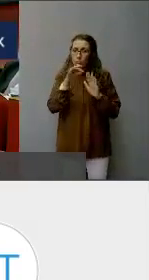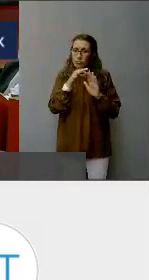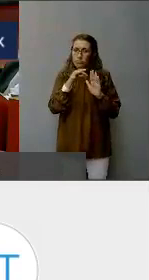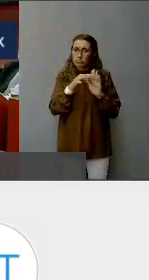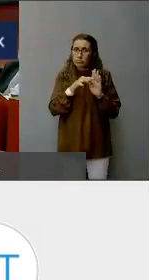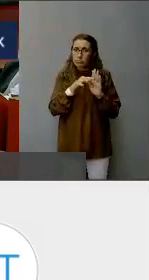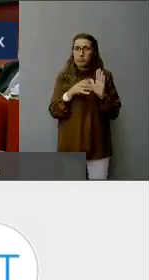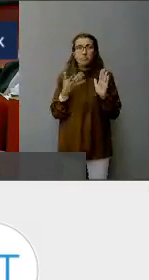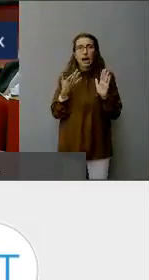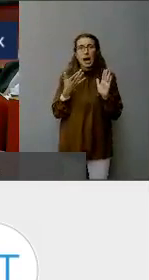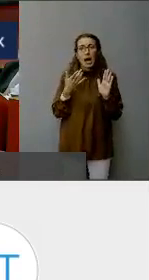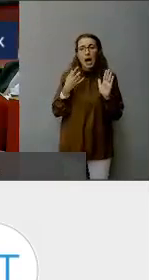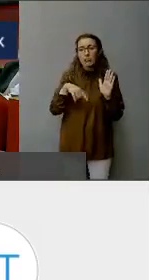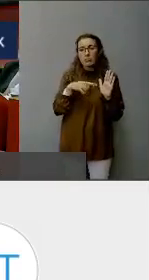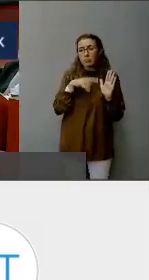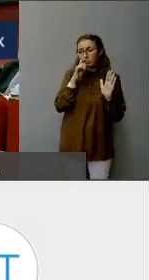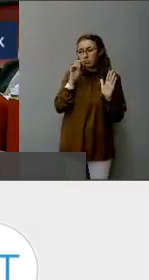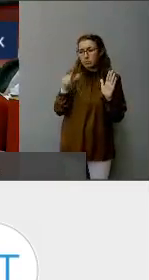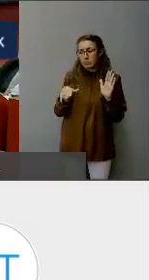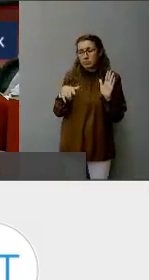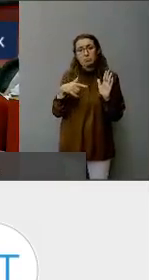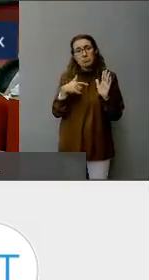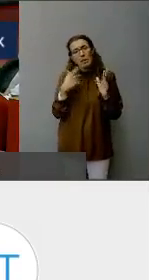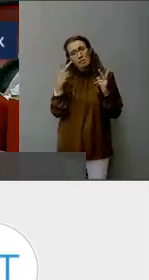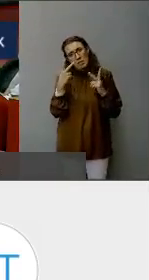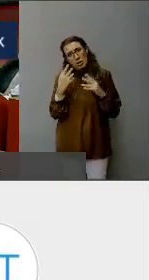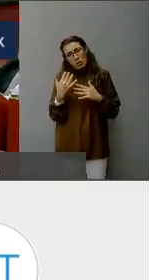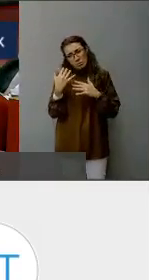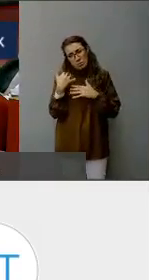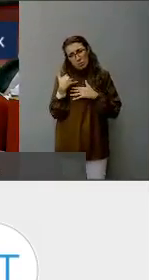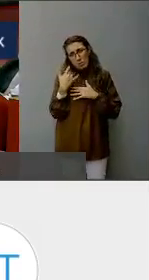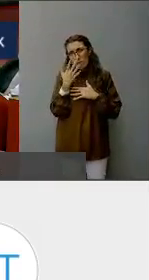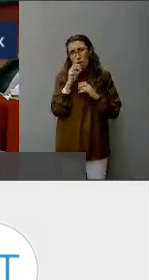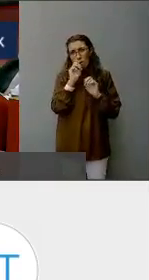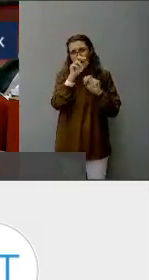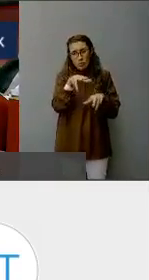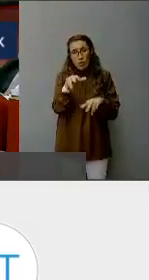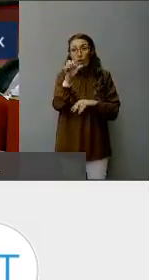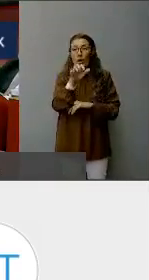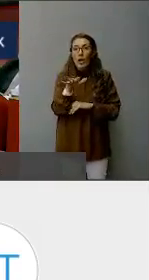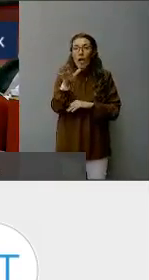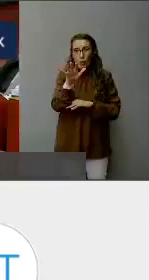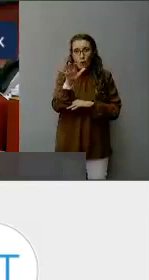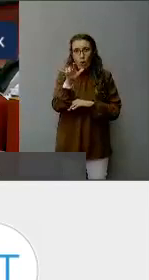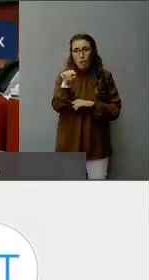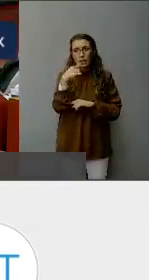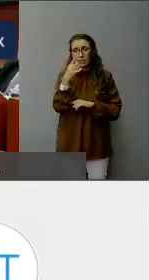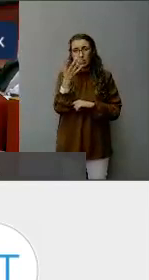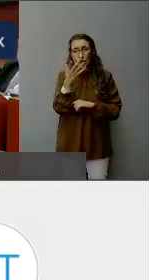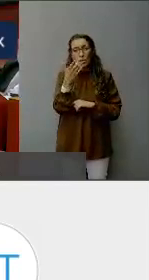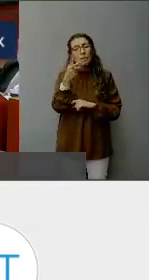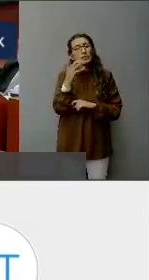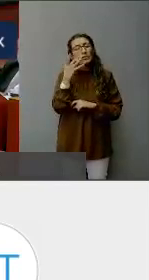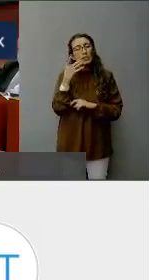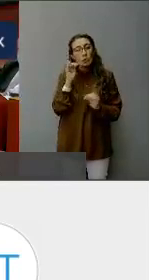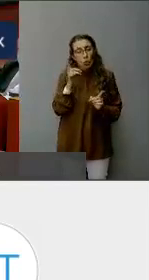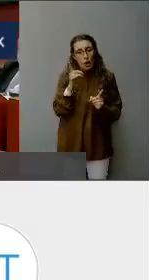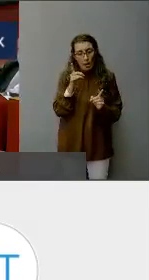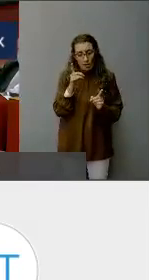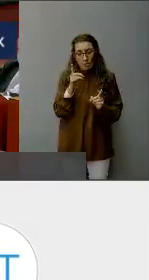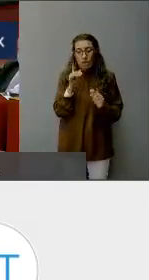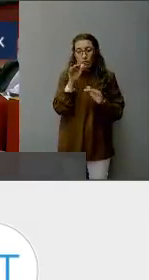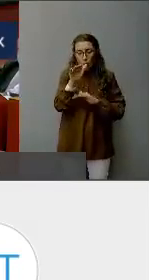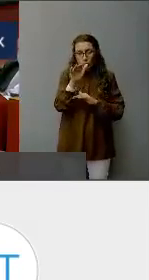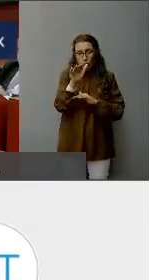sento la responsabilità oggi di dirlo non sa quello che dice l'europa perché poi non vorrei assistere domani facendo finta che tutto